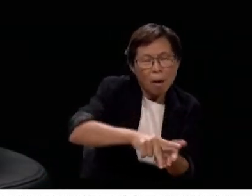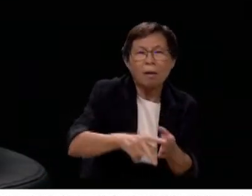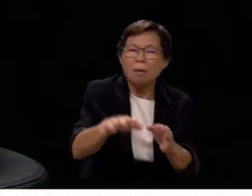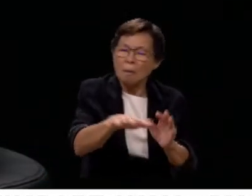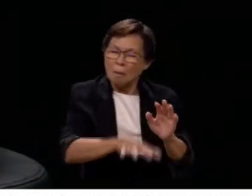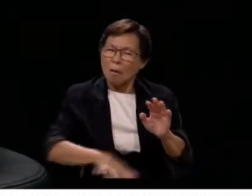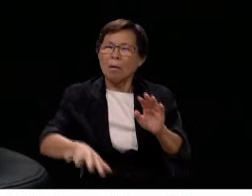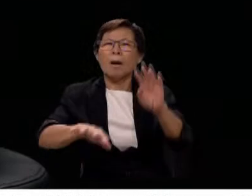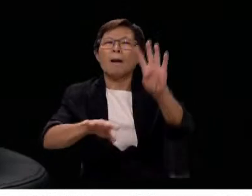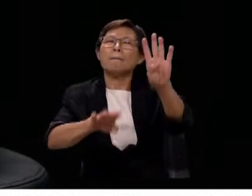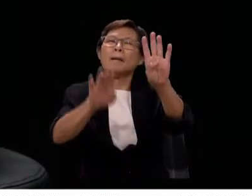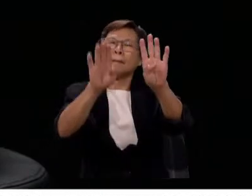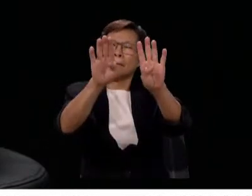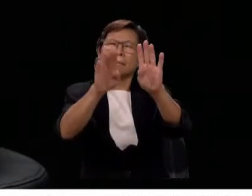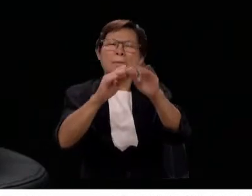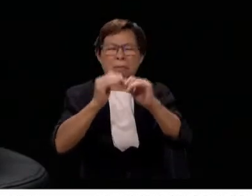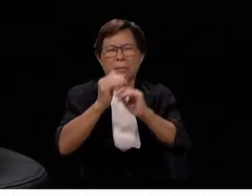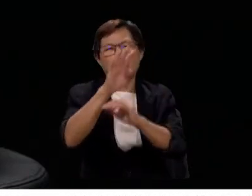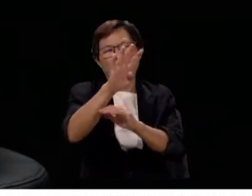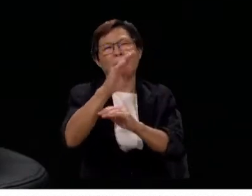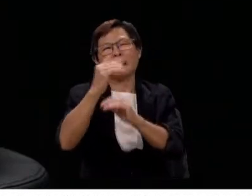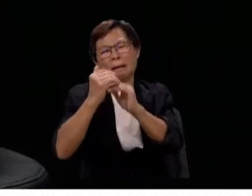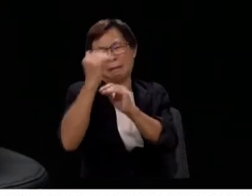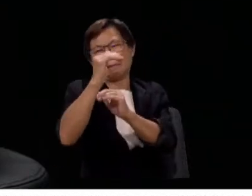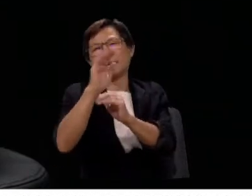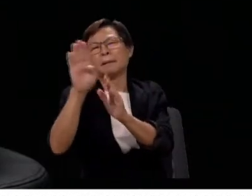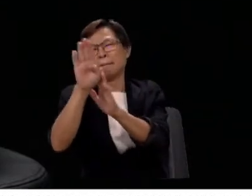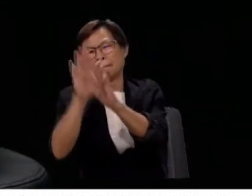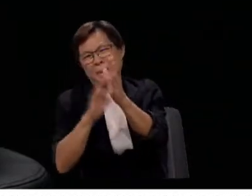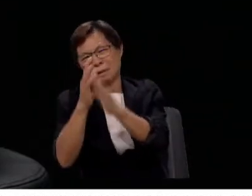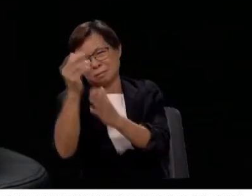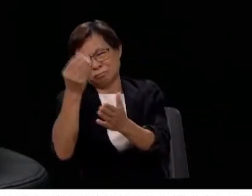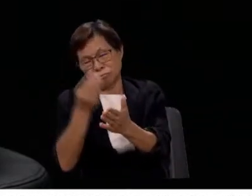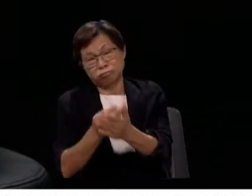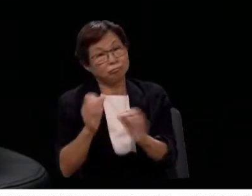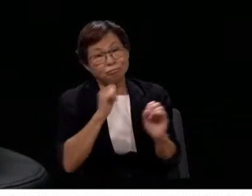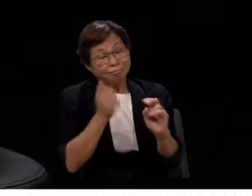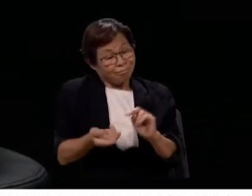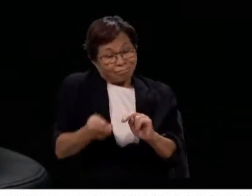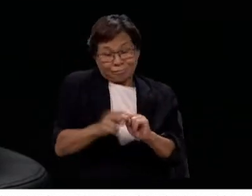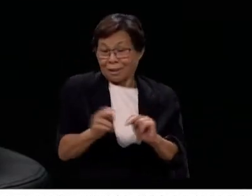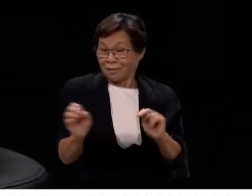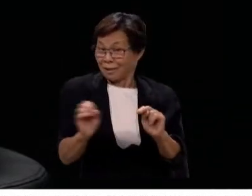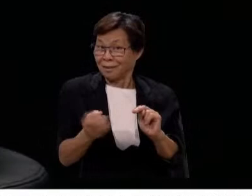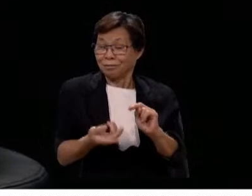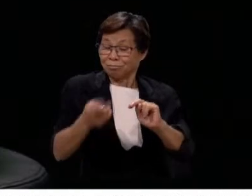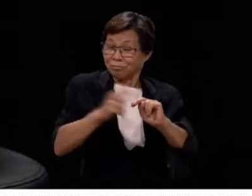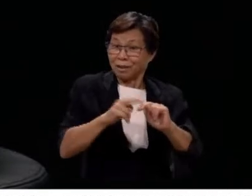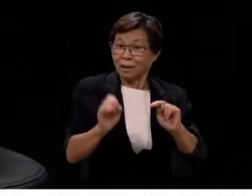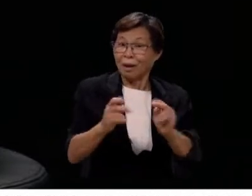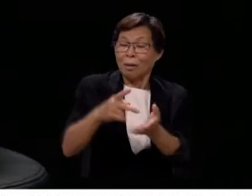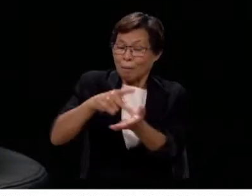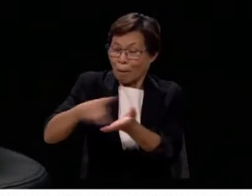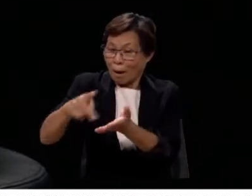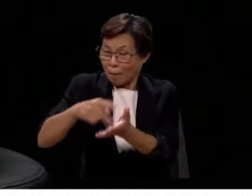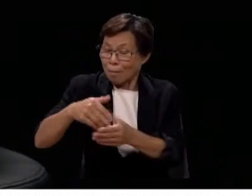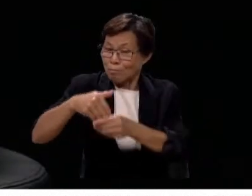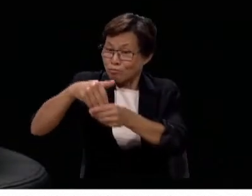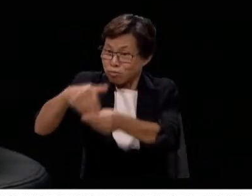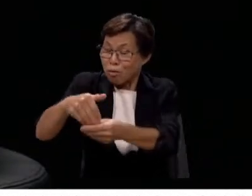kurang empat lebih lihat ini ada dengan tiada lagi kenaikan tak ada lagi pembayaran pampasan